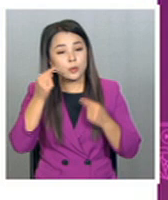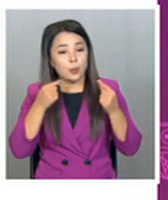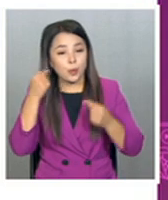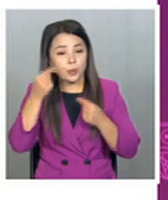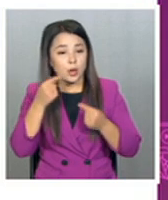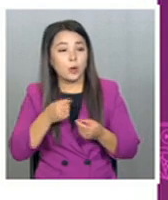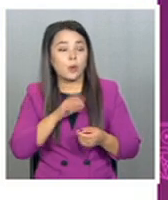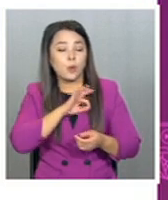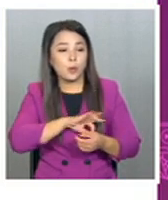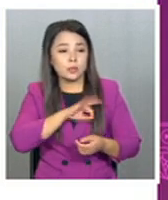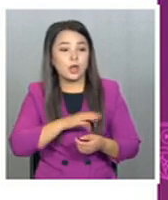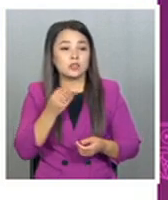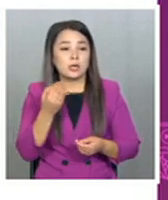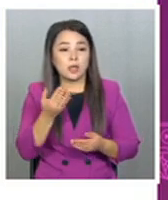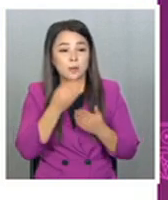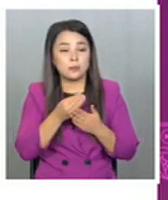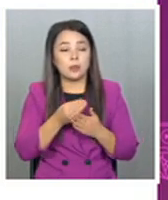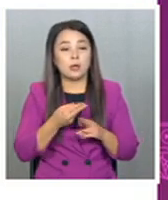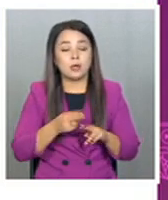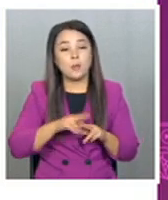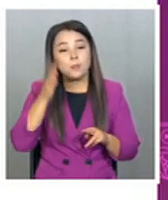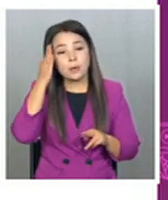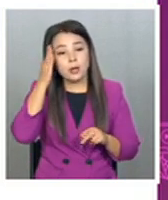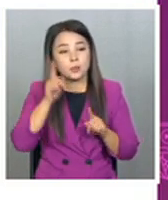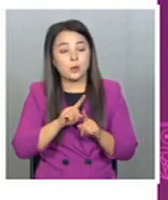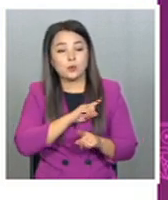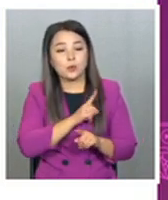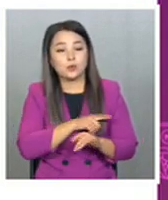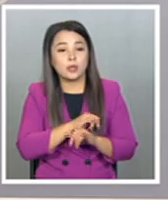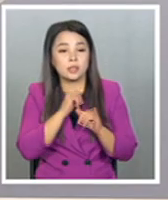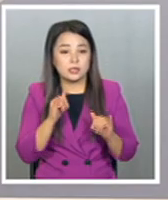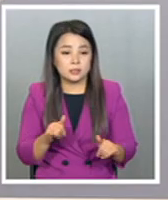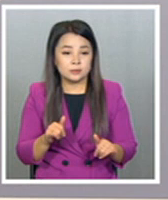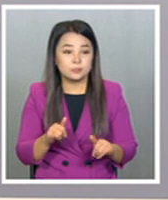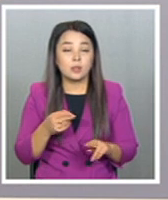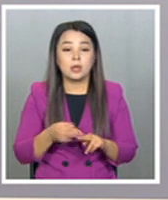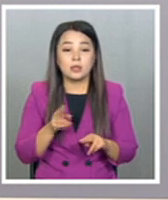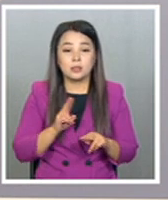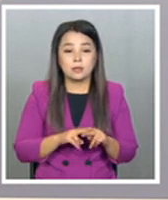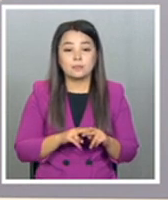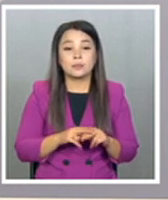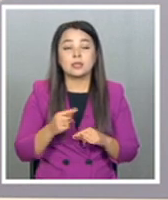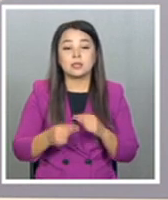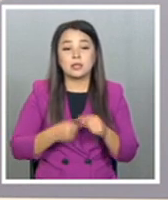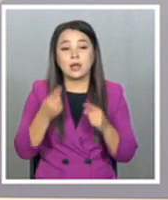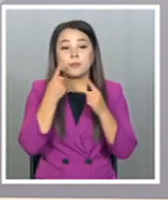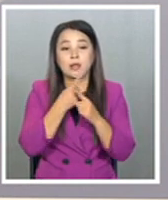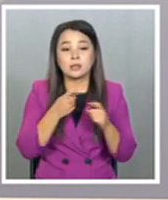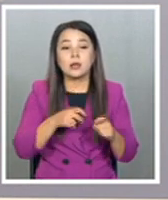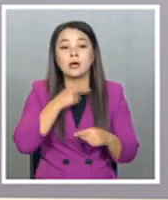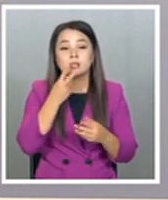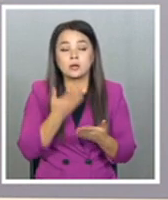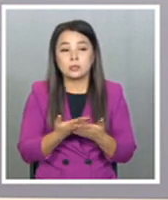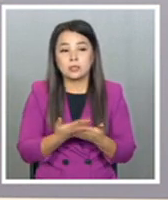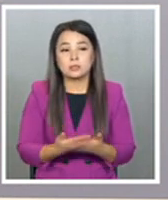логикалық қолдауы және ол пікіріңізді күшейтеді. Енді келесі мәліметтерге назар